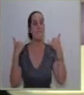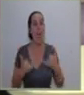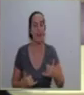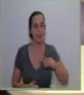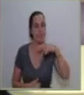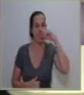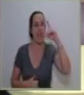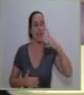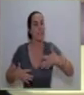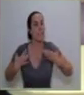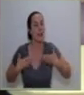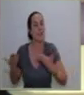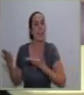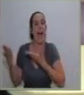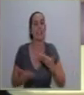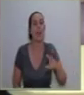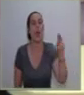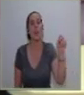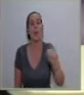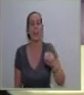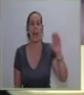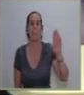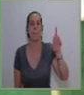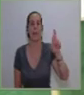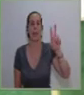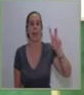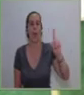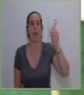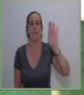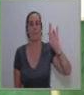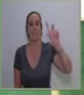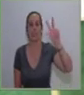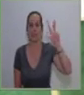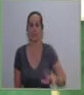אני גאה ונרגש להזמין את נואל ברקוביץ'.